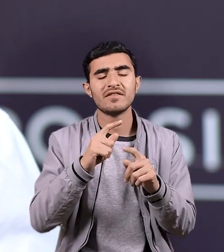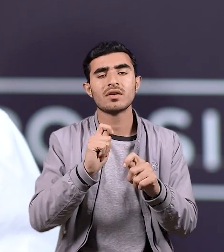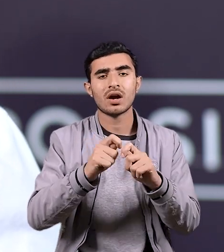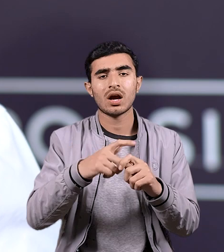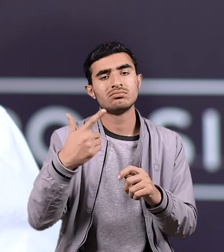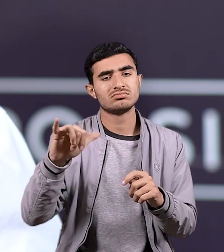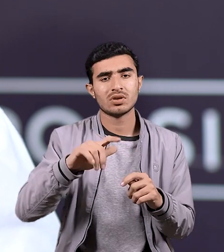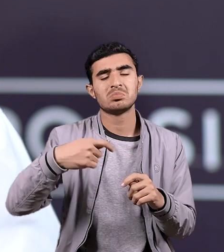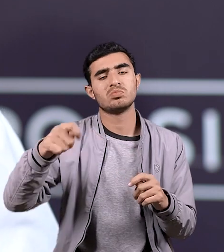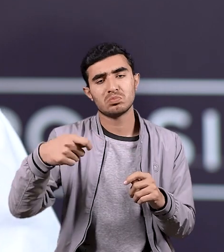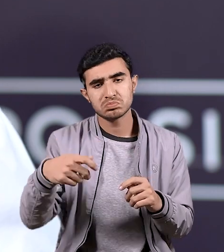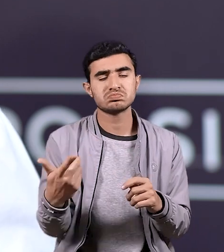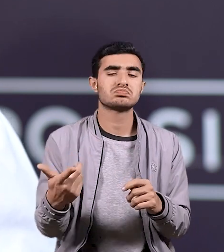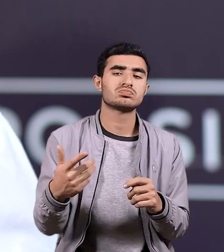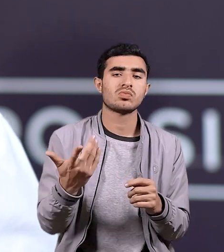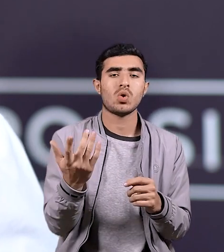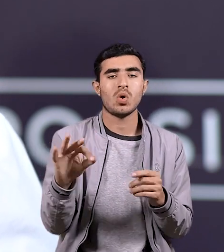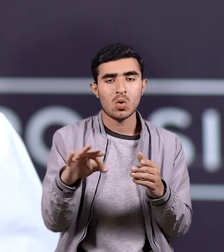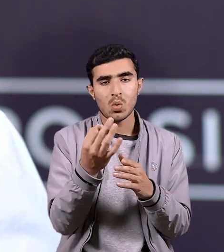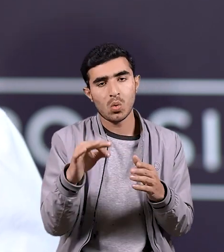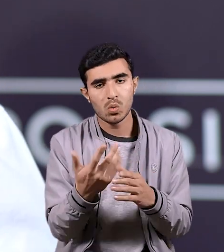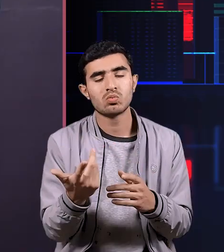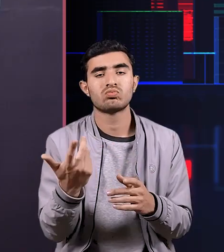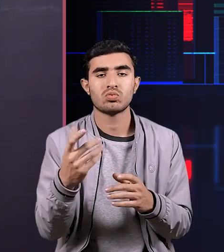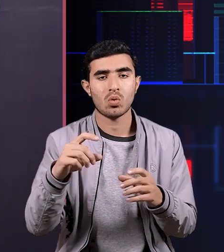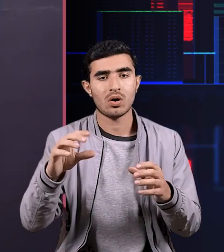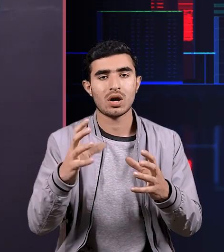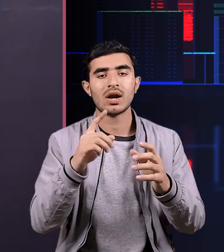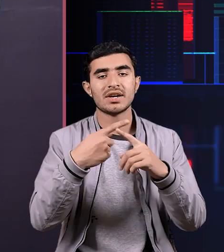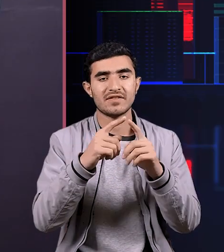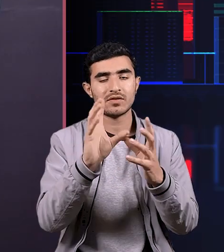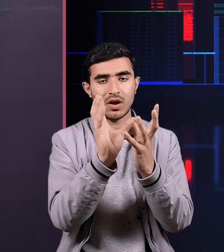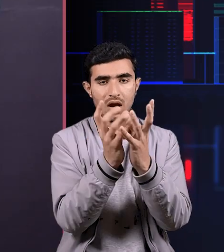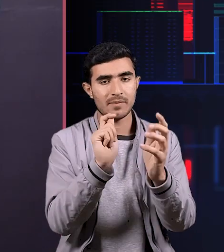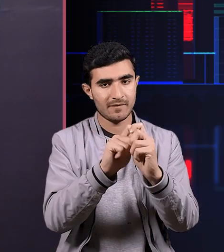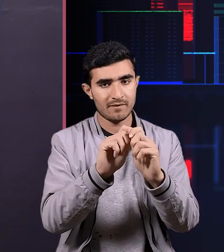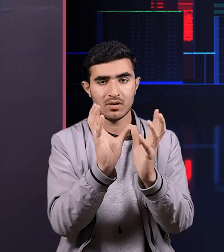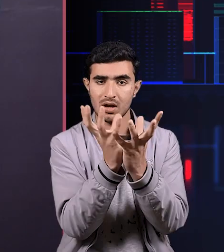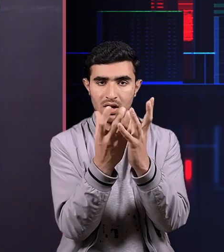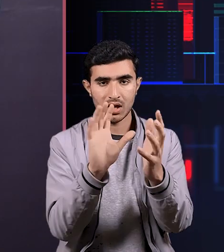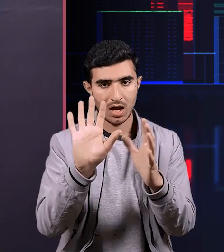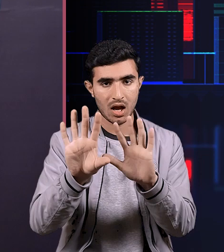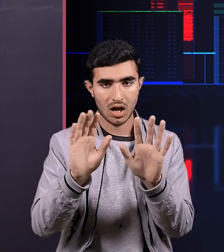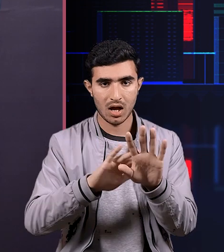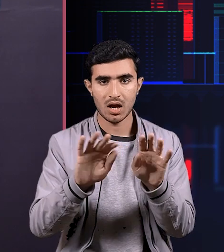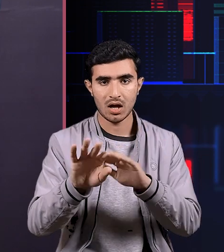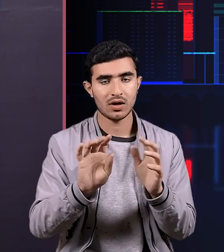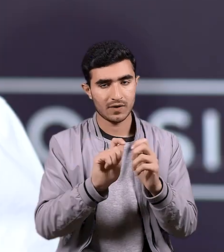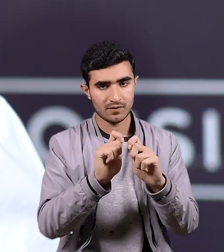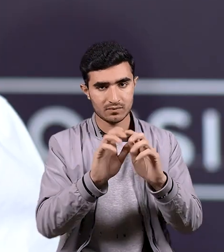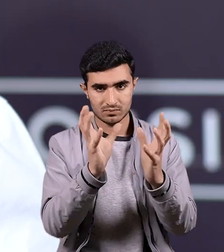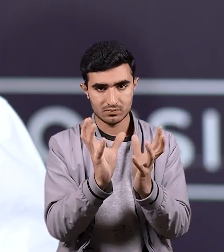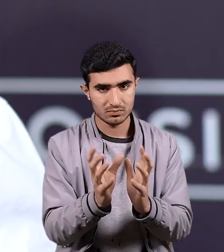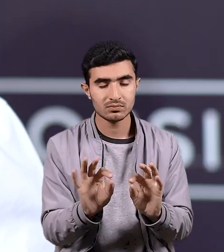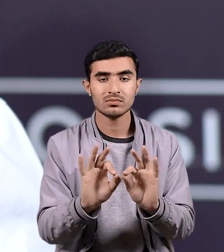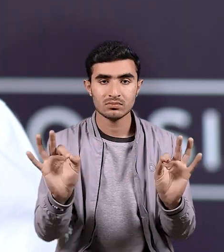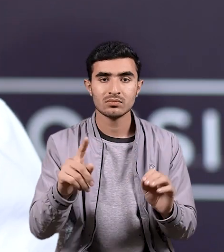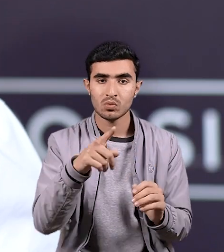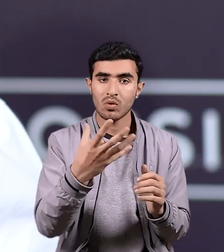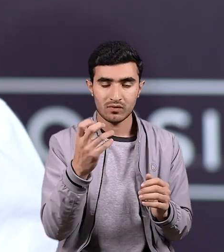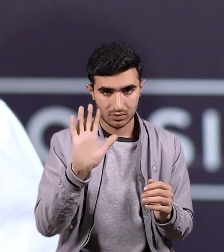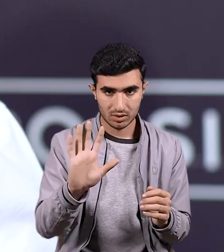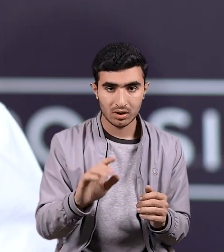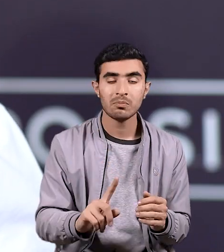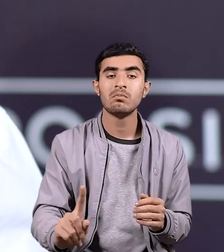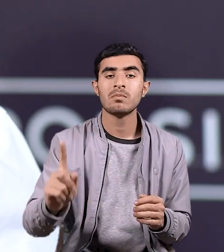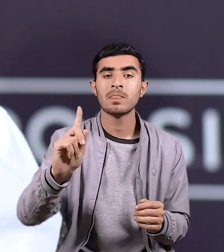भी तरह से, कोई अजरक का काम कर रही हैं, कोई ब्लू पॉटरी का, कोई उनके पास स्किल है जो हैंडमेड वो चीज़ें बना रही हैं, उसकी पाकिस्तान से